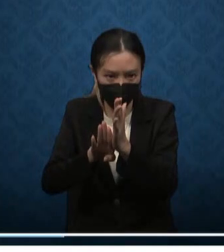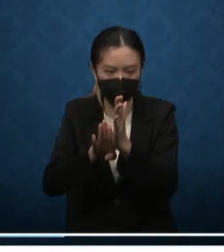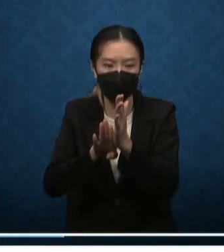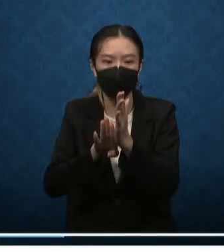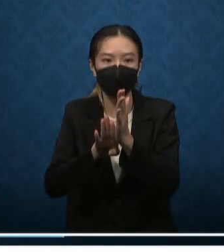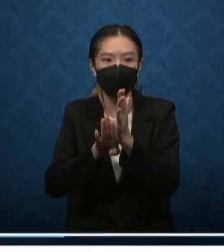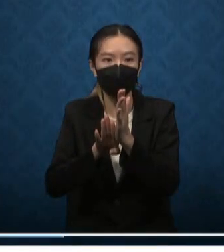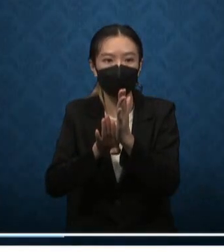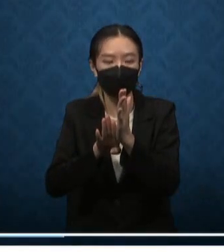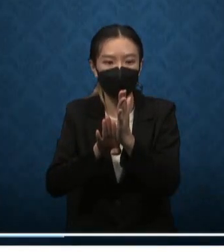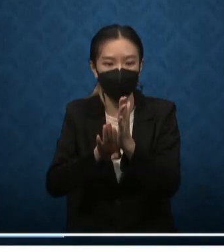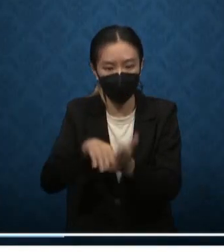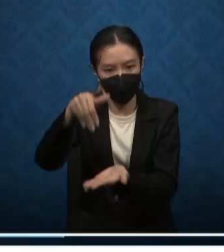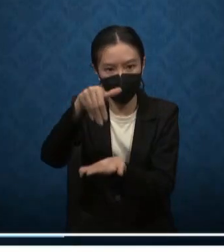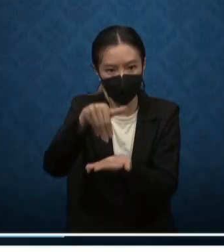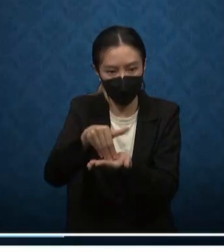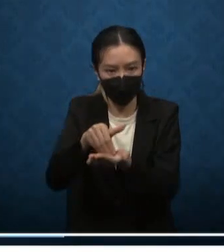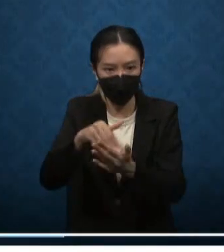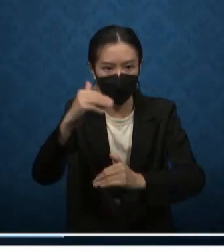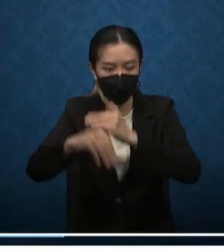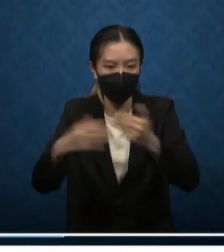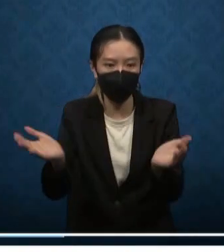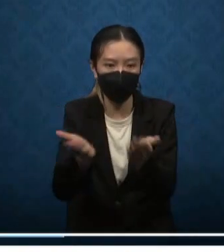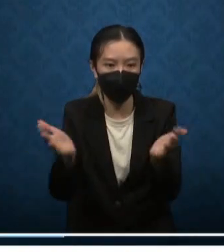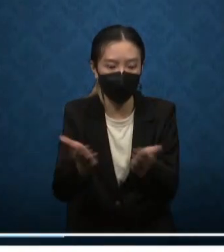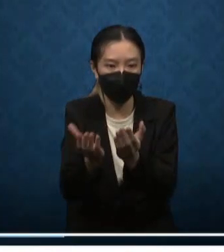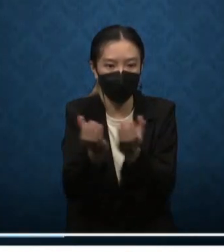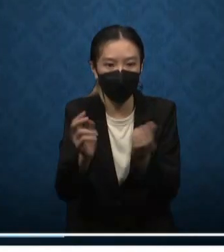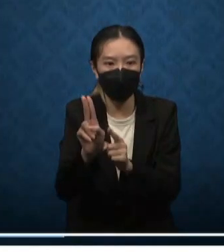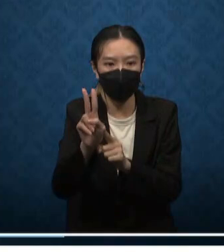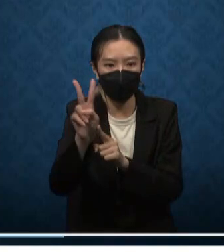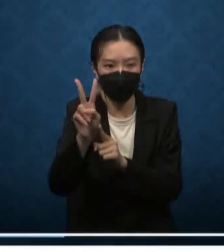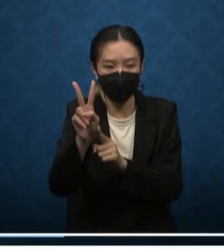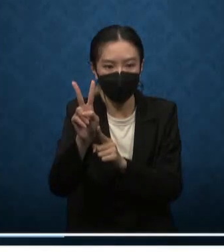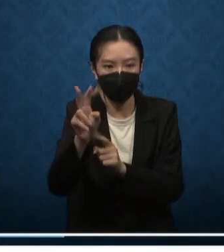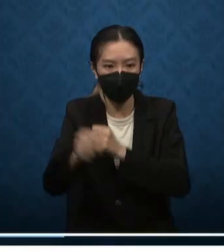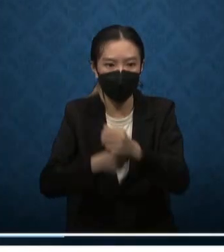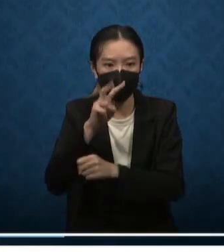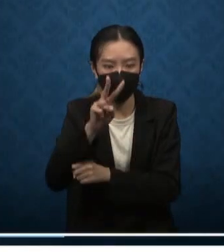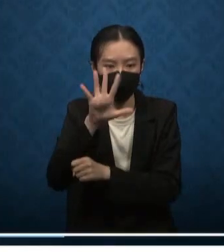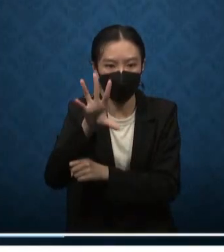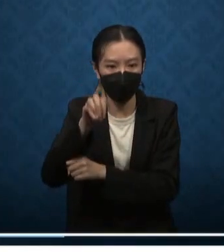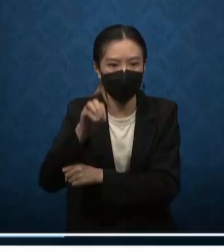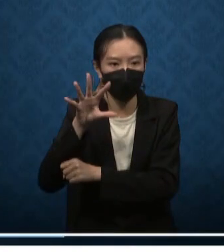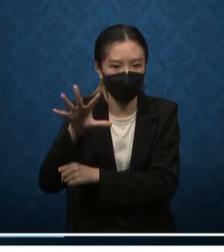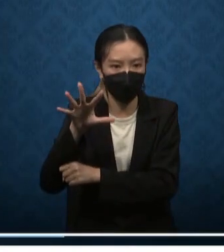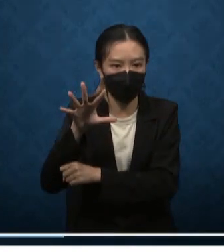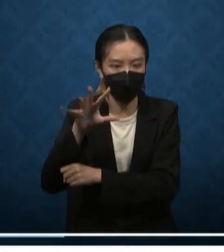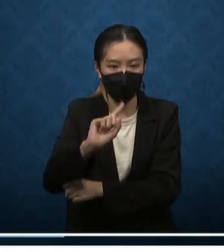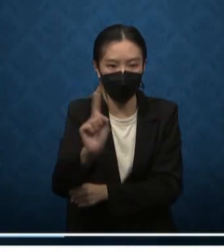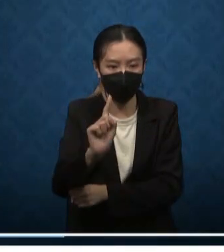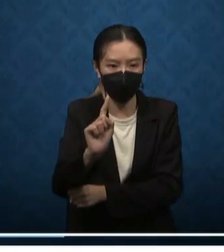เรื่องศูนย์ส่งเสริมการพัฒนาประชาธิปไตยฉบับที่2ปี 2565เพื่อให้